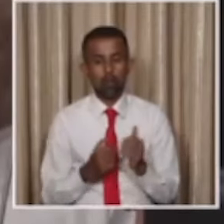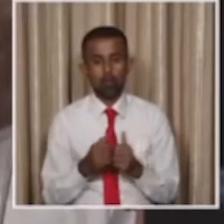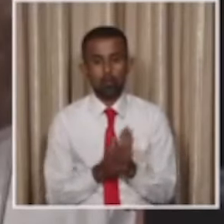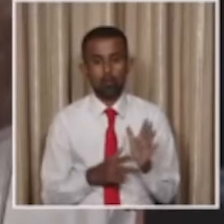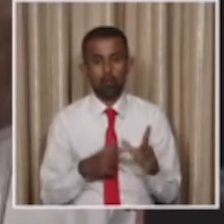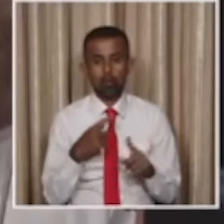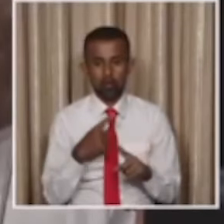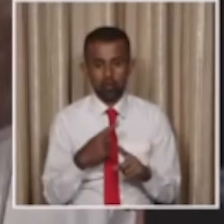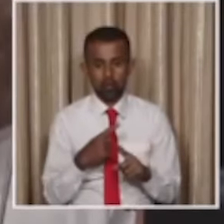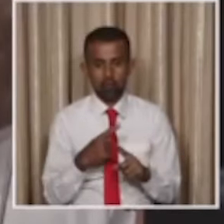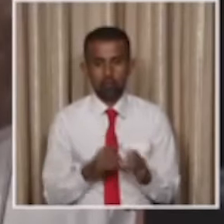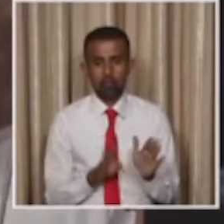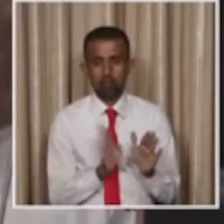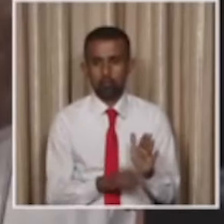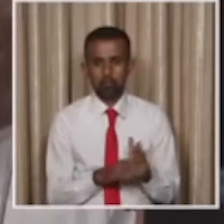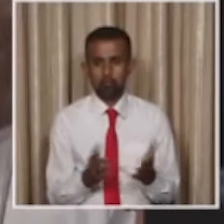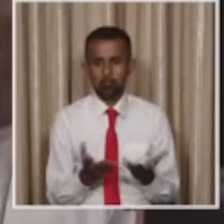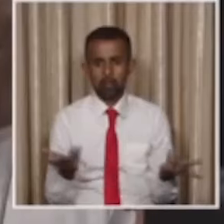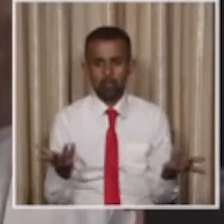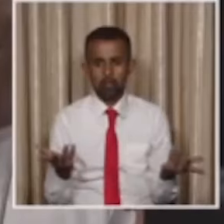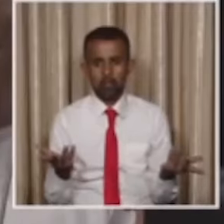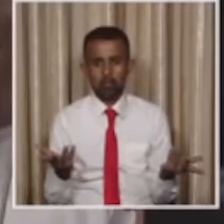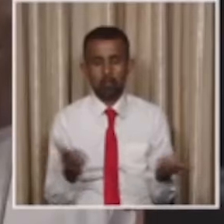එකක්. මේක අනුව ඉවත් කරන්න බෑ.